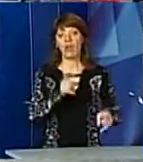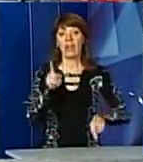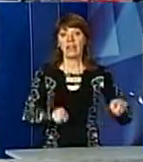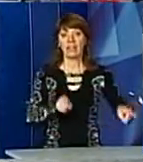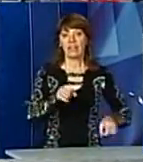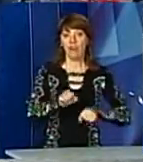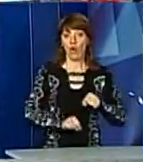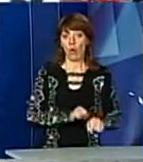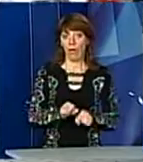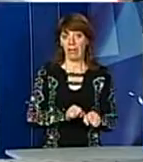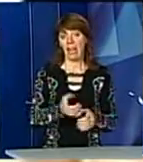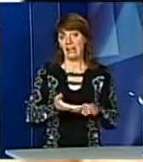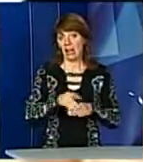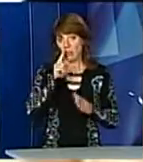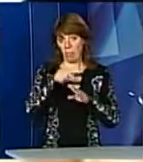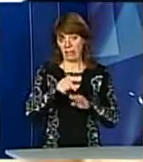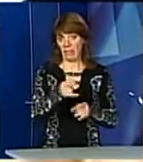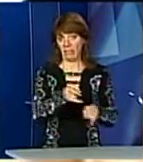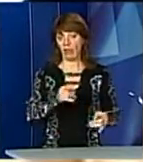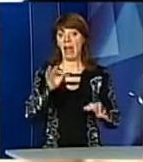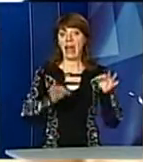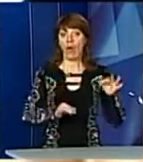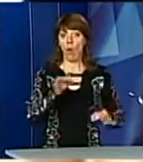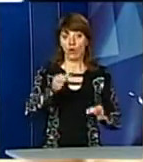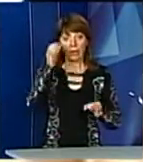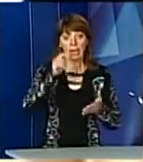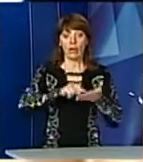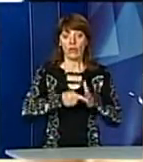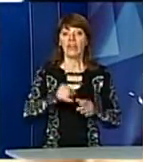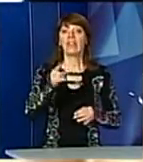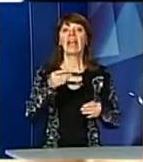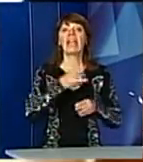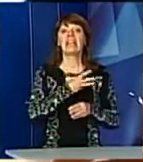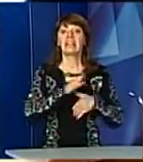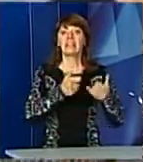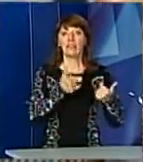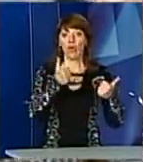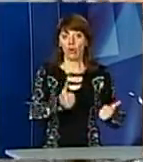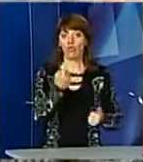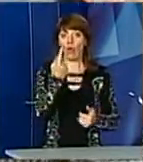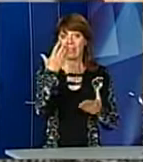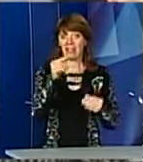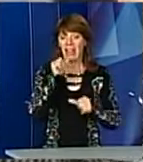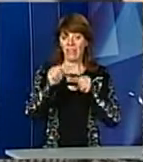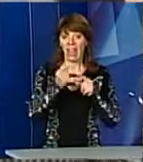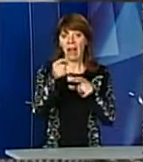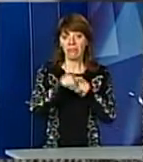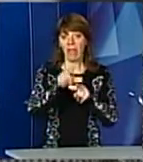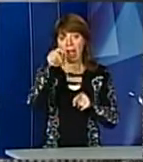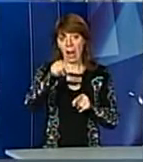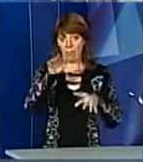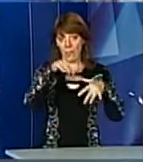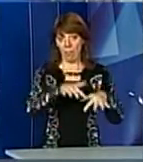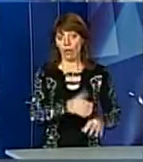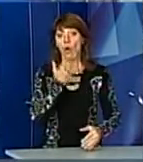На ровері тяжко попасти в затор. Екологи ж наголошують, ініціатива хороша та один день у рік це просто крапля у морі, адже за останніх кілька